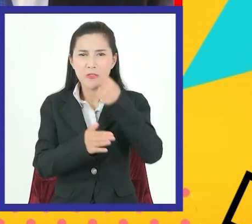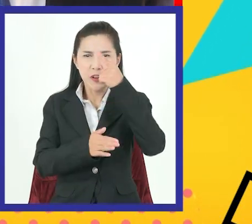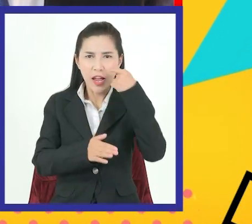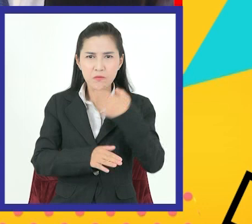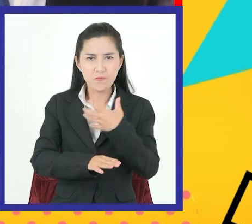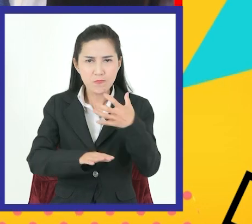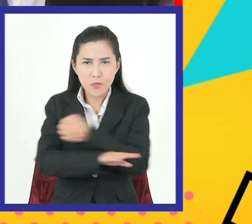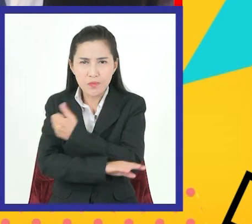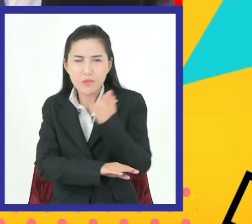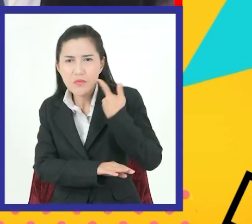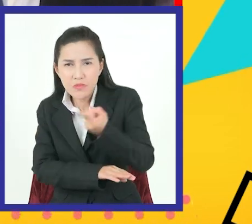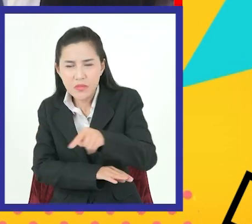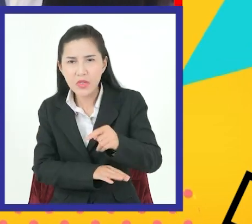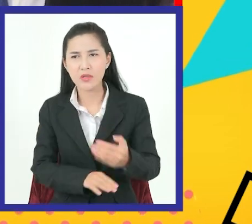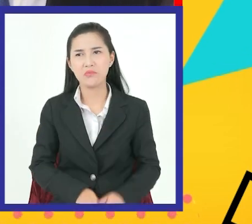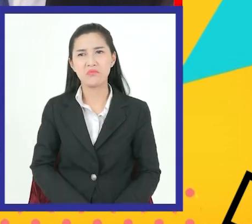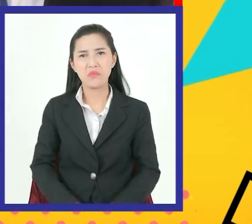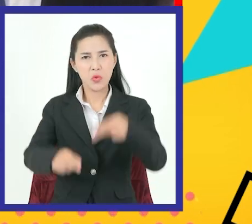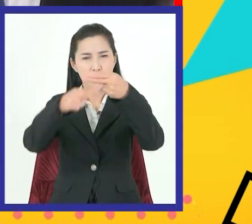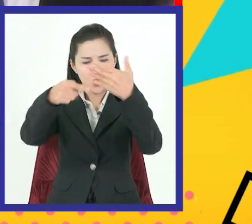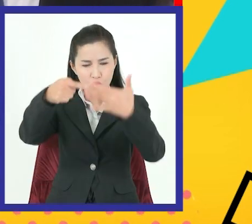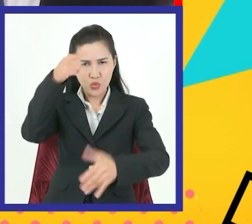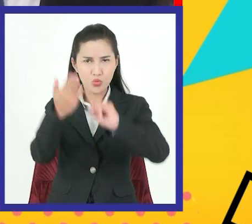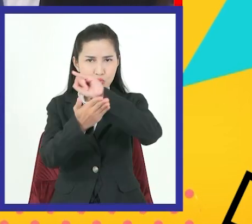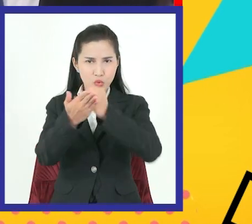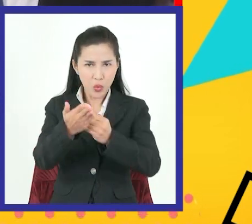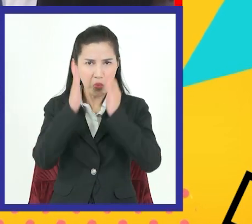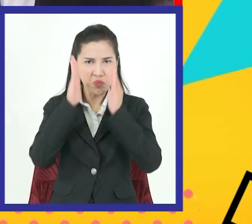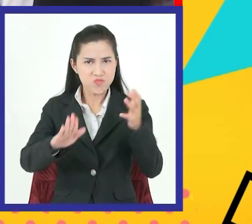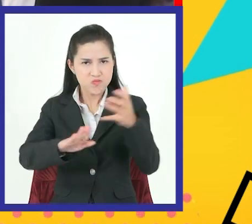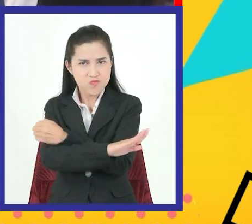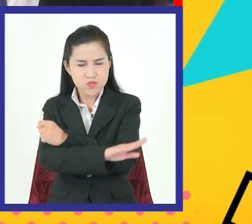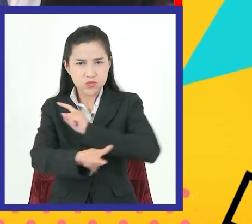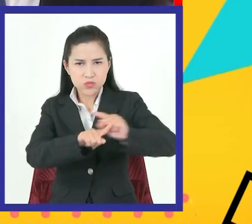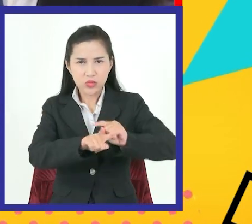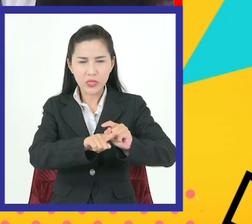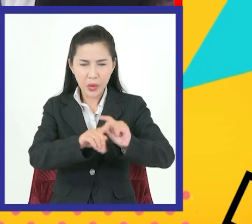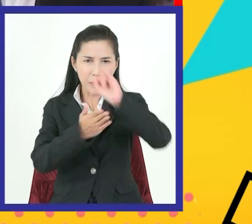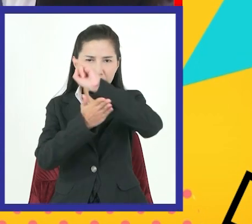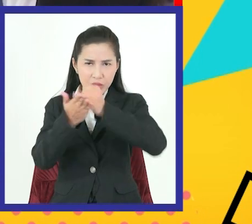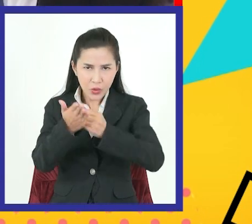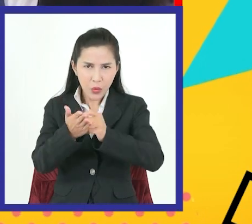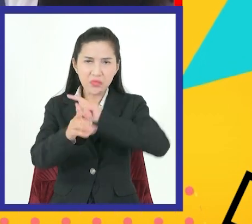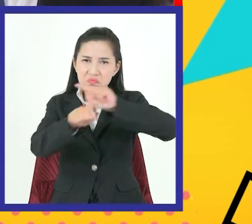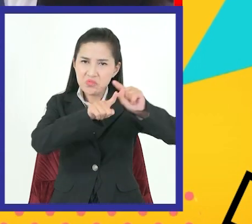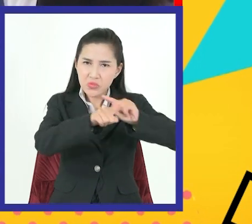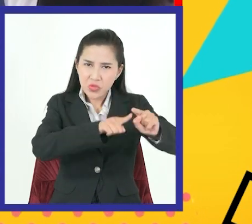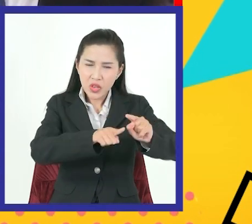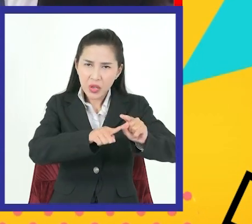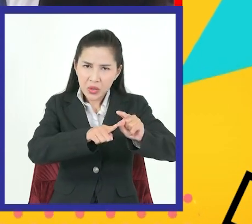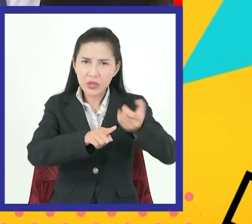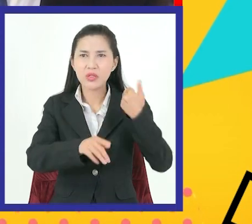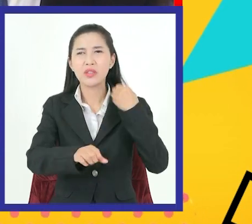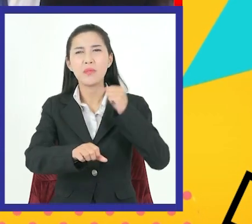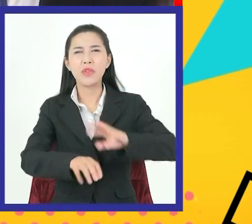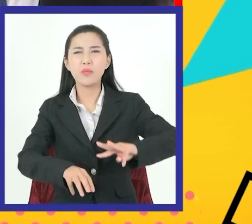บ้างท่านจะขึ้นทะเบียนผู้มีอิทธิพลทุกจังหวัดนะครับเราจะทำในระดับจังหวัดนะครับเพราะเราเคยทำในระดับ